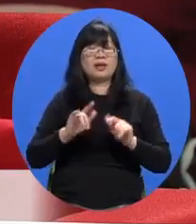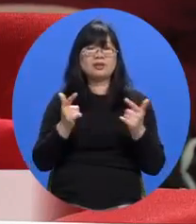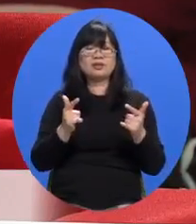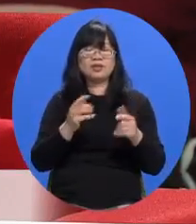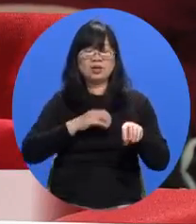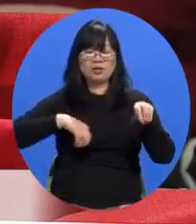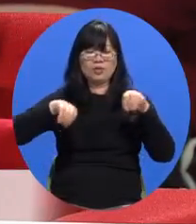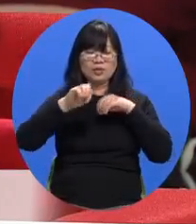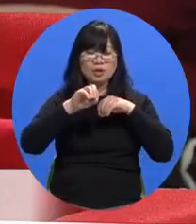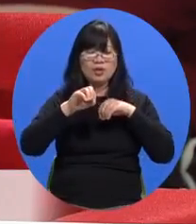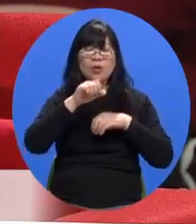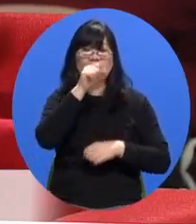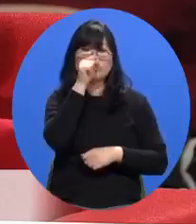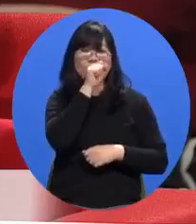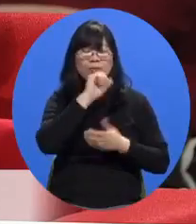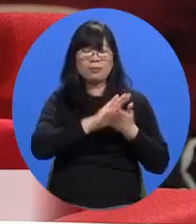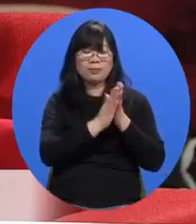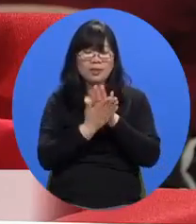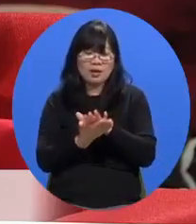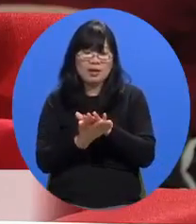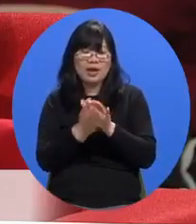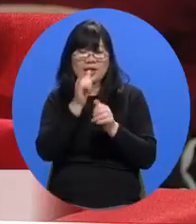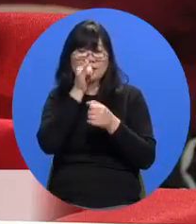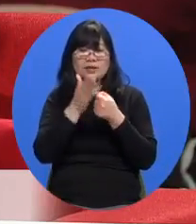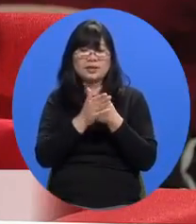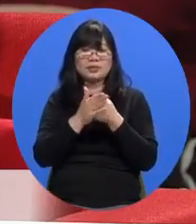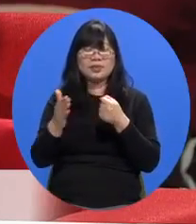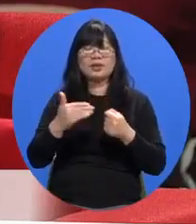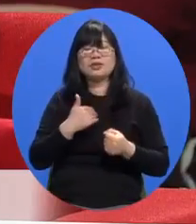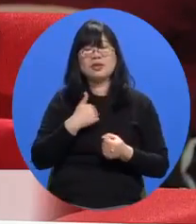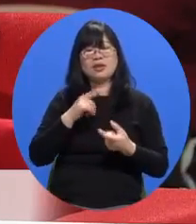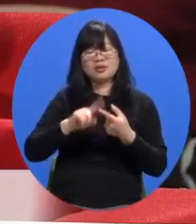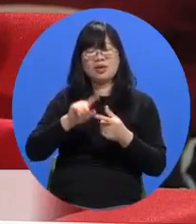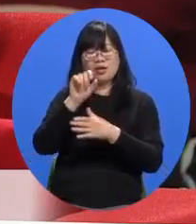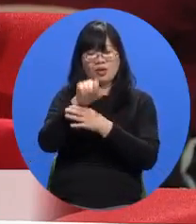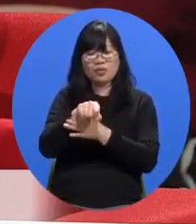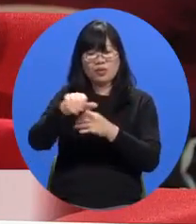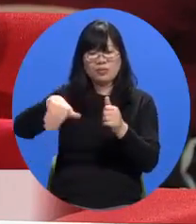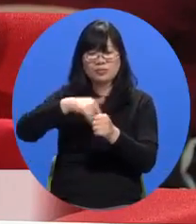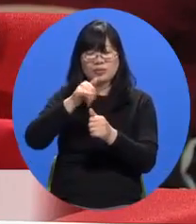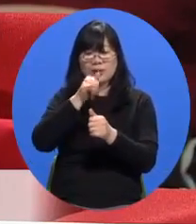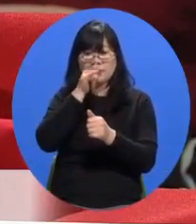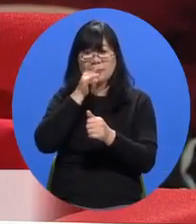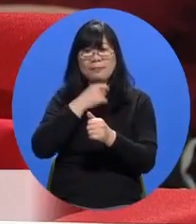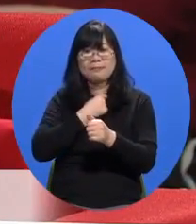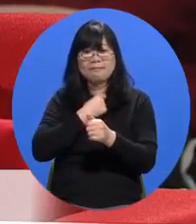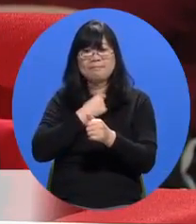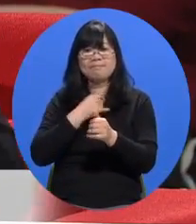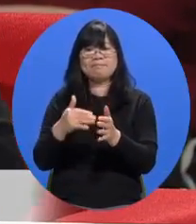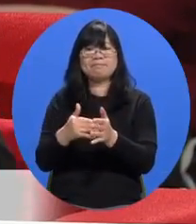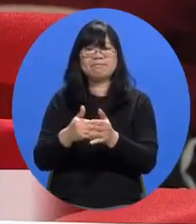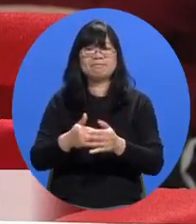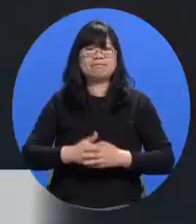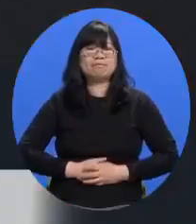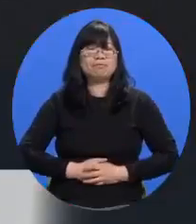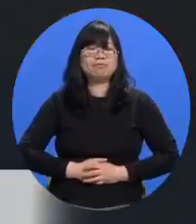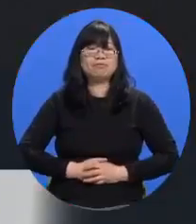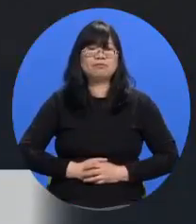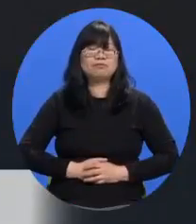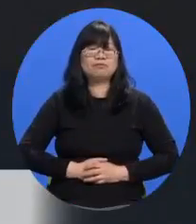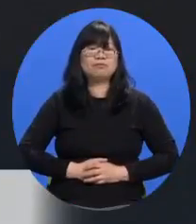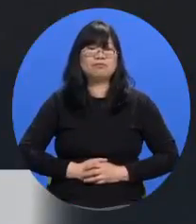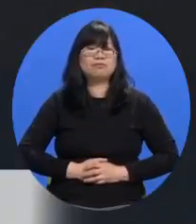이게 오히려 또 더 좋은 전화위복이 될 수도 있거든요. 네네. 저는 그런 걸 허용하는 분위기로 갔으면 하는 바람입니다. 네.